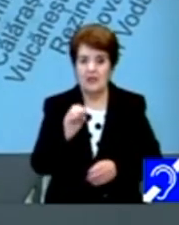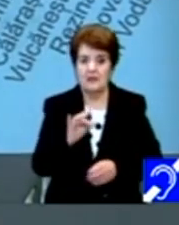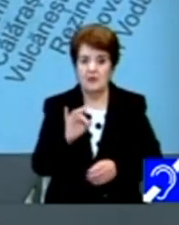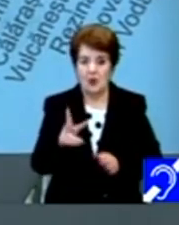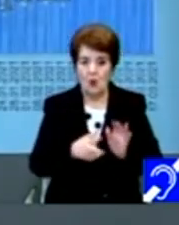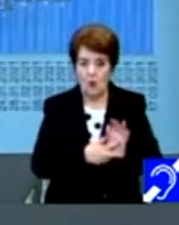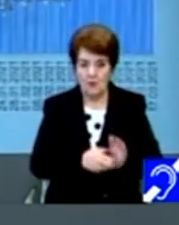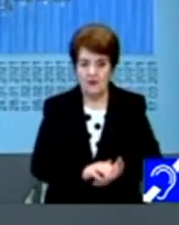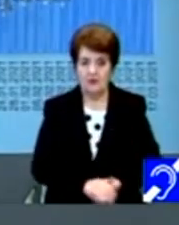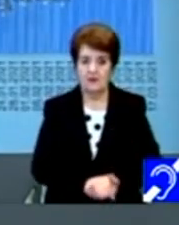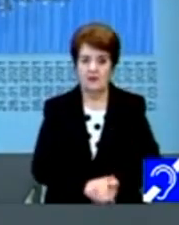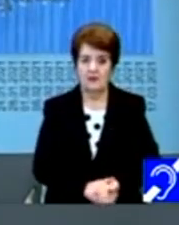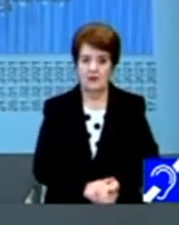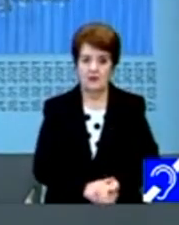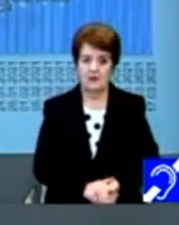8.